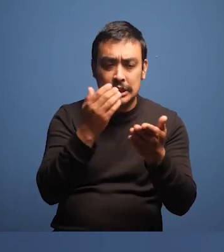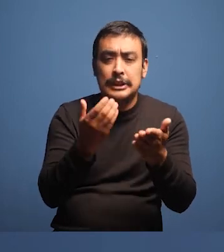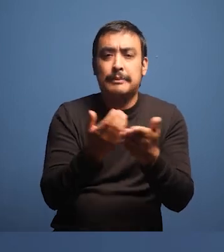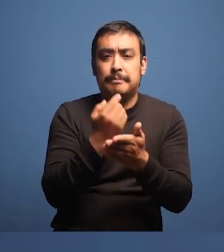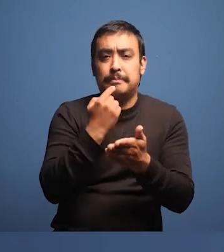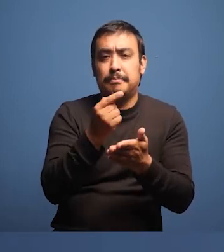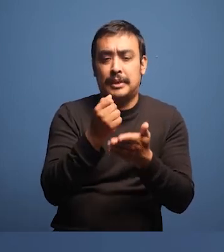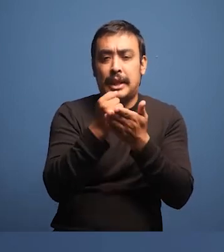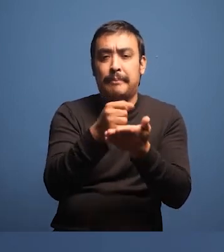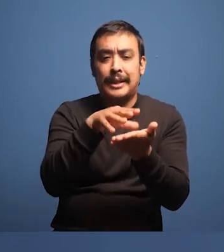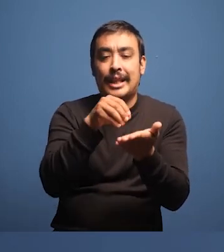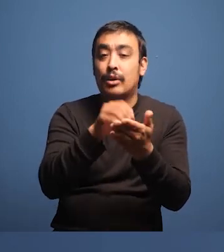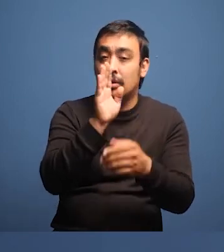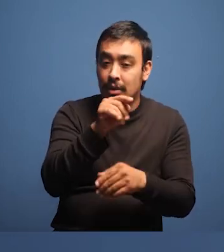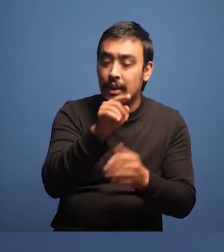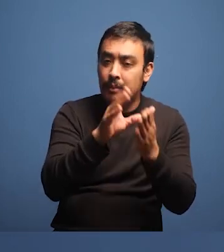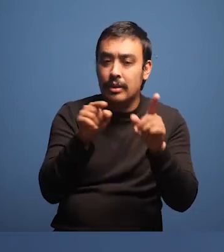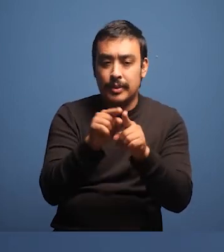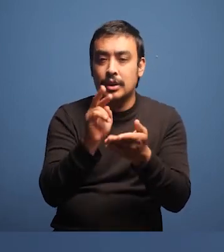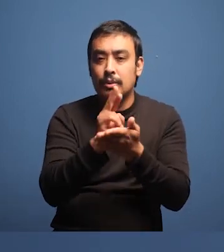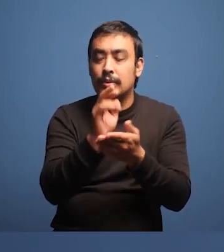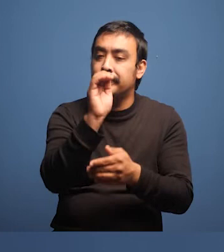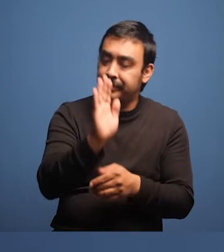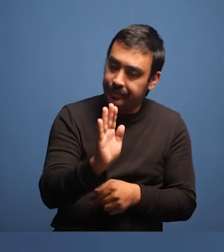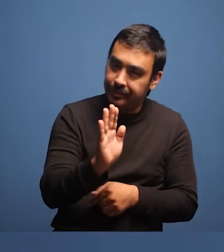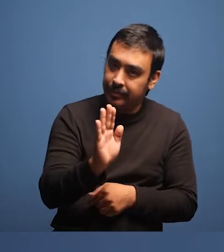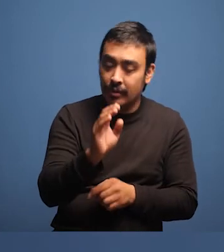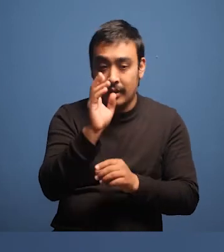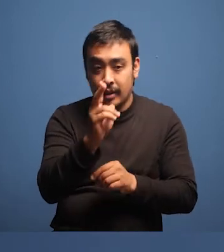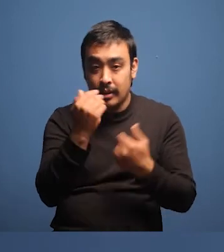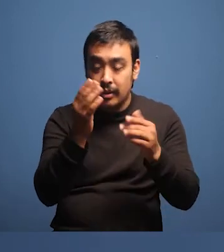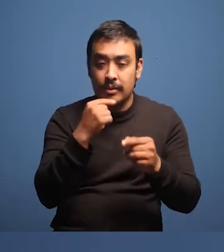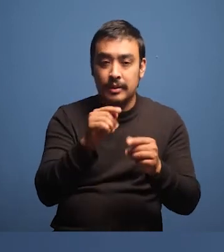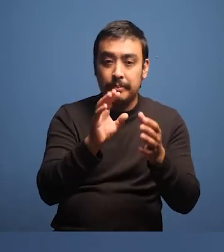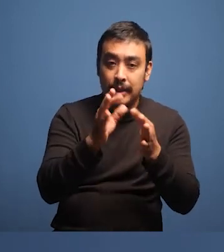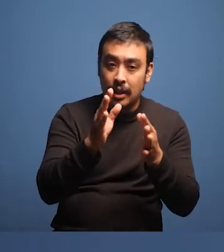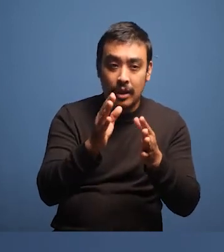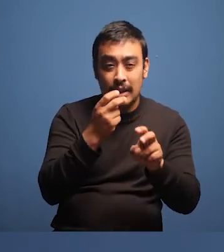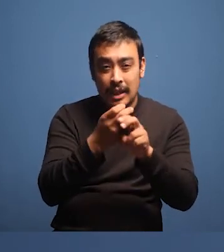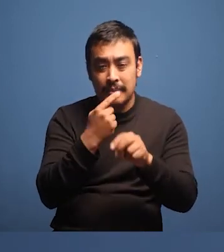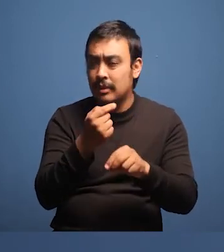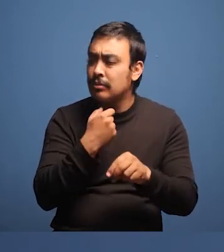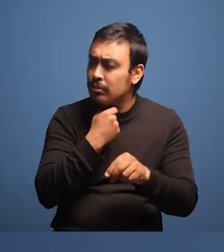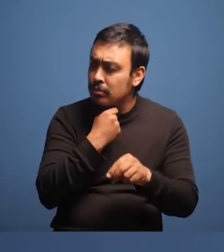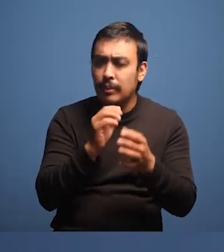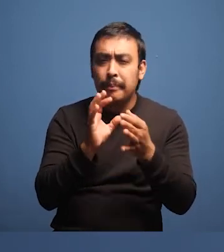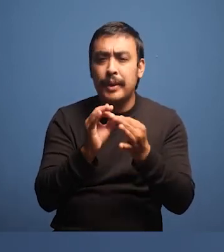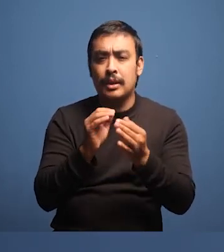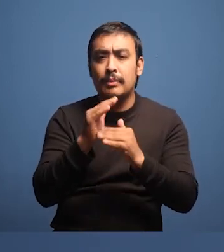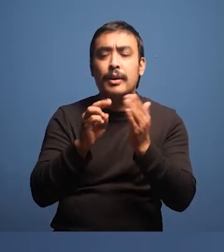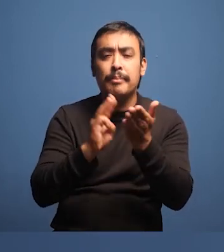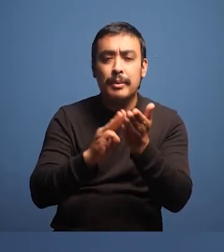हेल्प सेन्टर भनेर राखेको हुन्छ कि त्यहाँ गएर पनि रिपोर्ट गर्न सक्नुहुन्छ। र त्यति गरेपछि पनि नभएपछि तपाईँले आफ्नो ट्रस्टेड पर्सनमा फ्यामिली मेम्बर्स